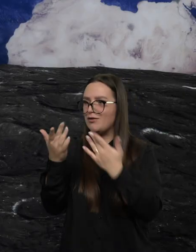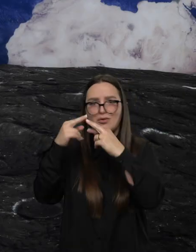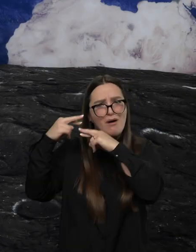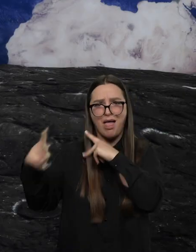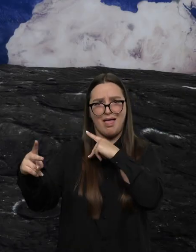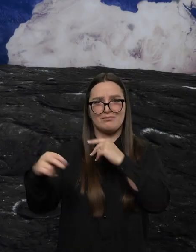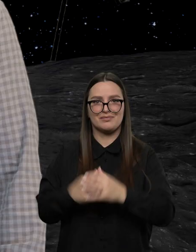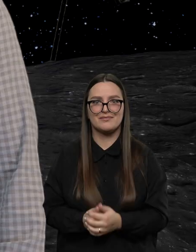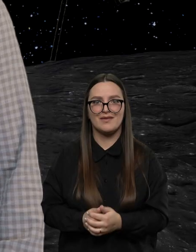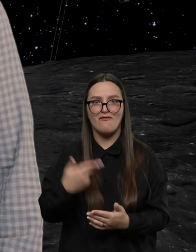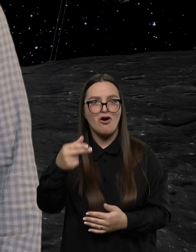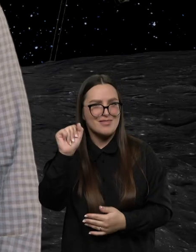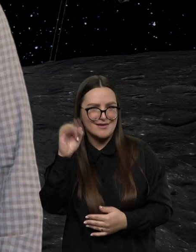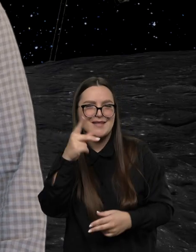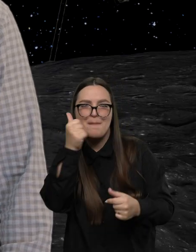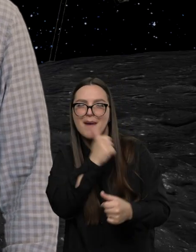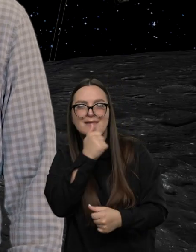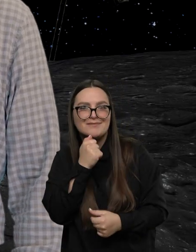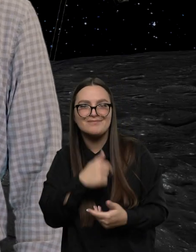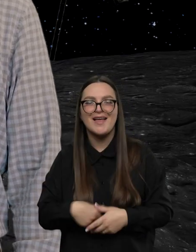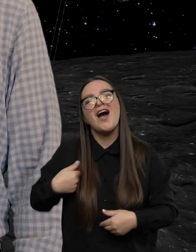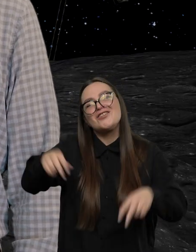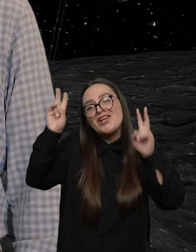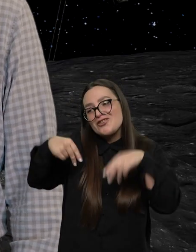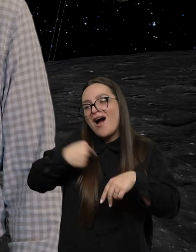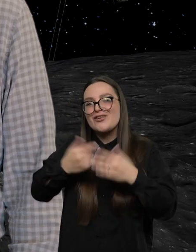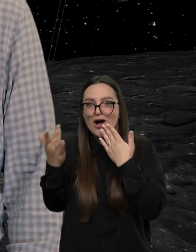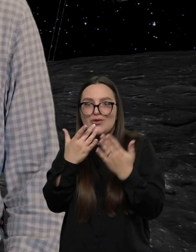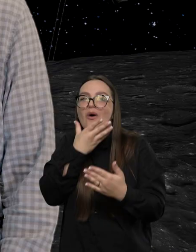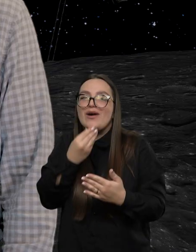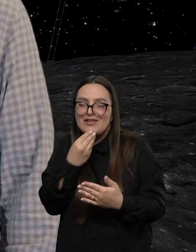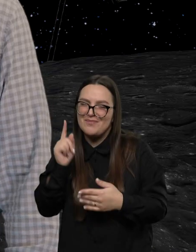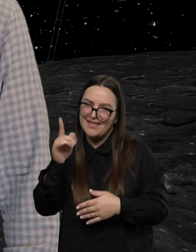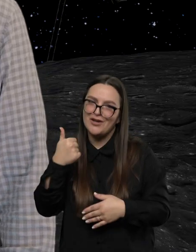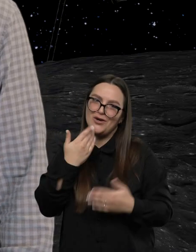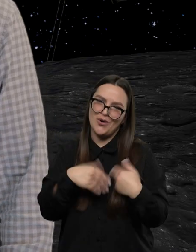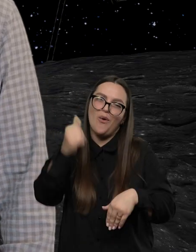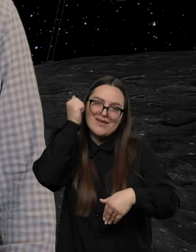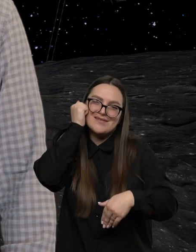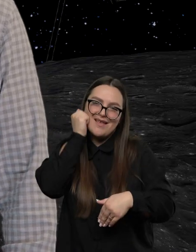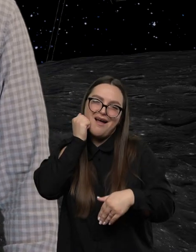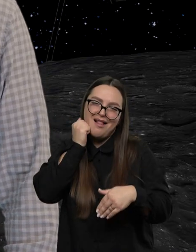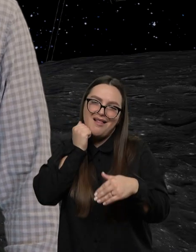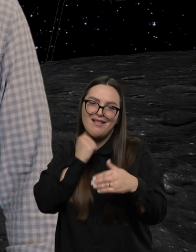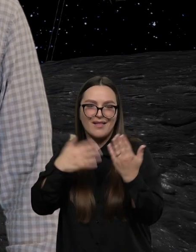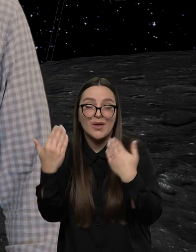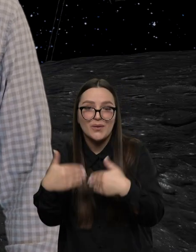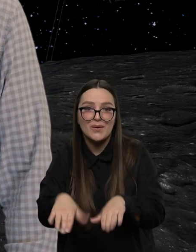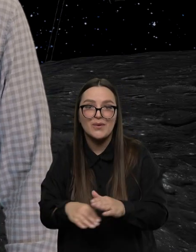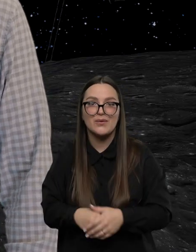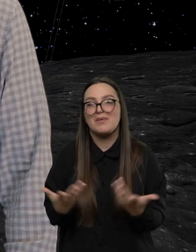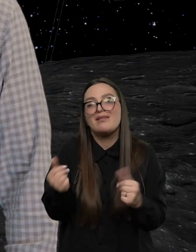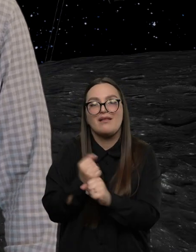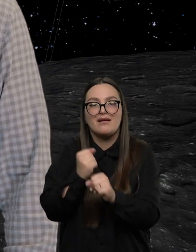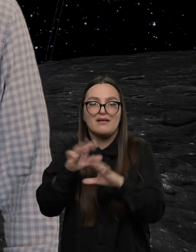NASO's paslaptis? Aš nežinau, ar aš panašiai atrodo, man atrodo, kad aš senstu, Bet, nu,